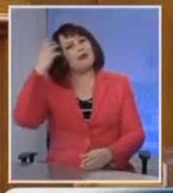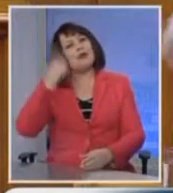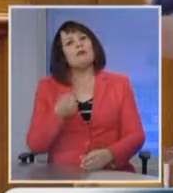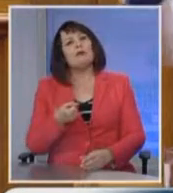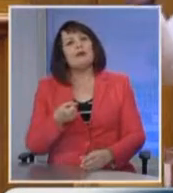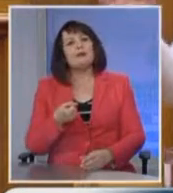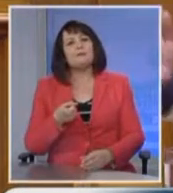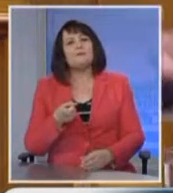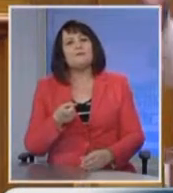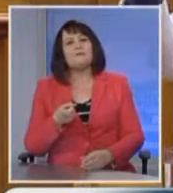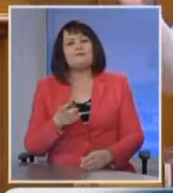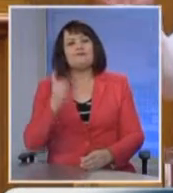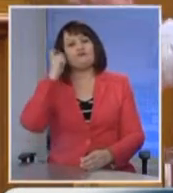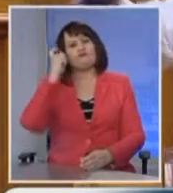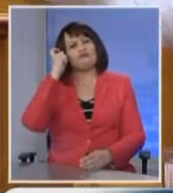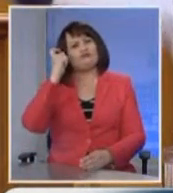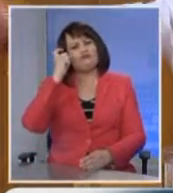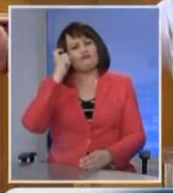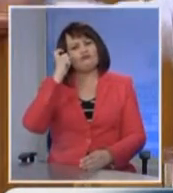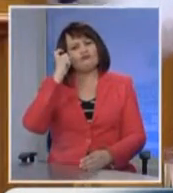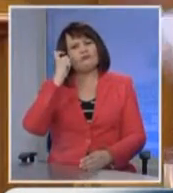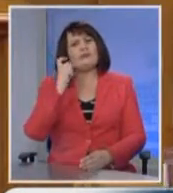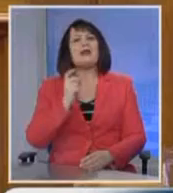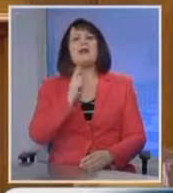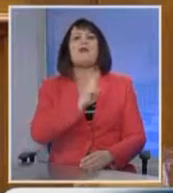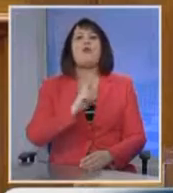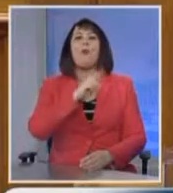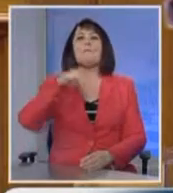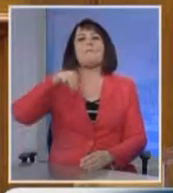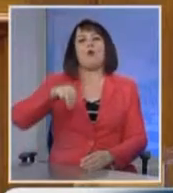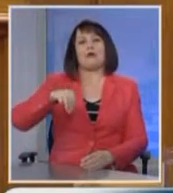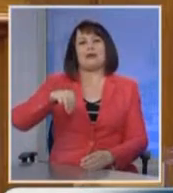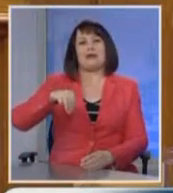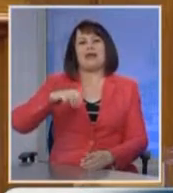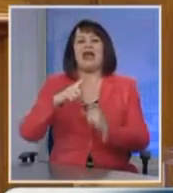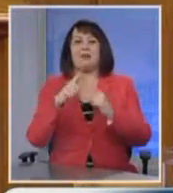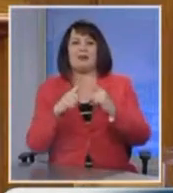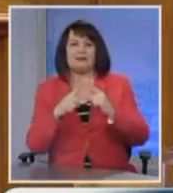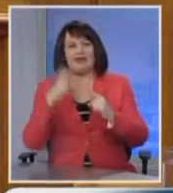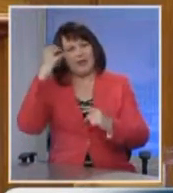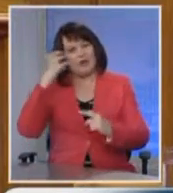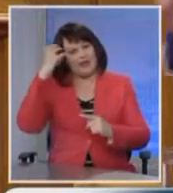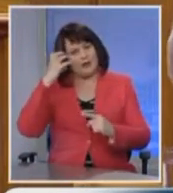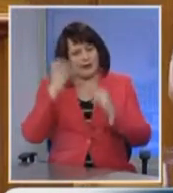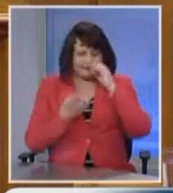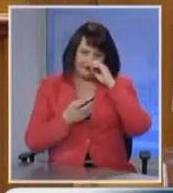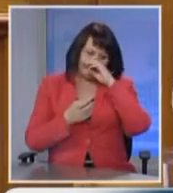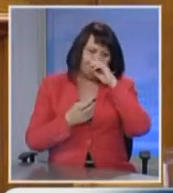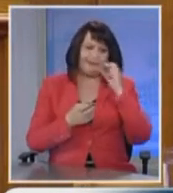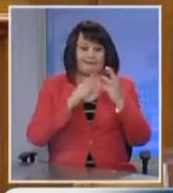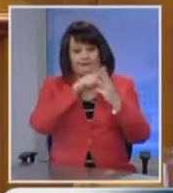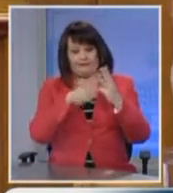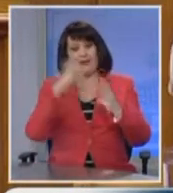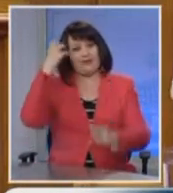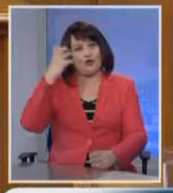λεγόμενη στοχαστική deliberative του Ρόμπς και του Ντουόρκιν και του Χάμπερμας. Τελειώνω λοιπόν εδώ. Σύμφωνα με αυτές τις